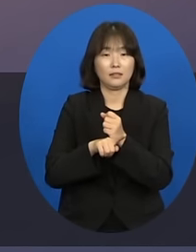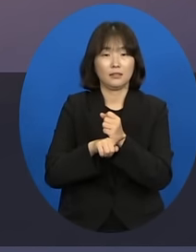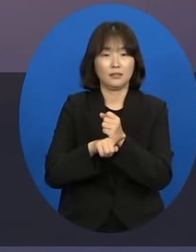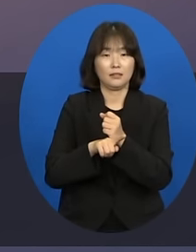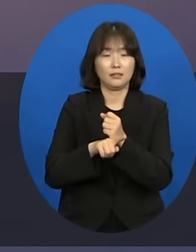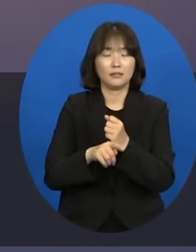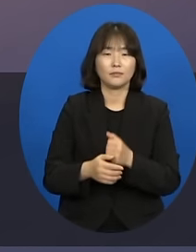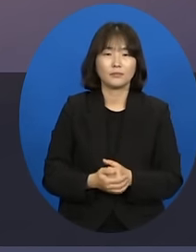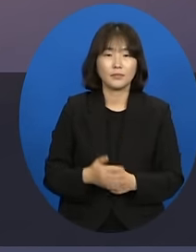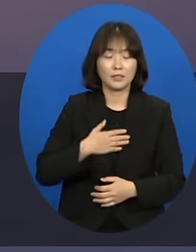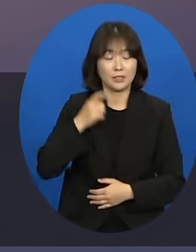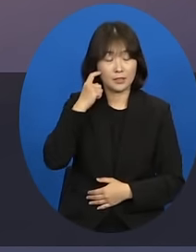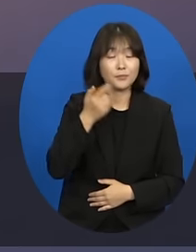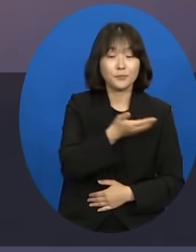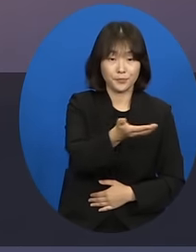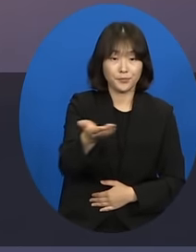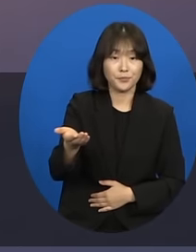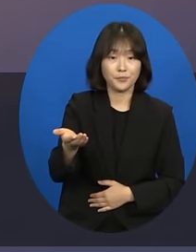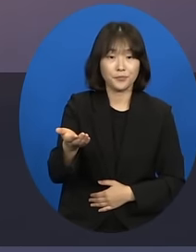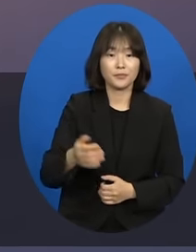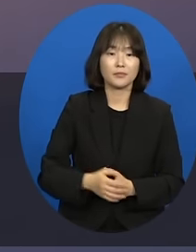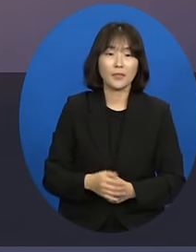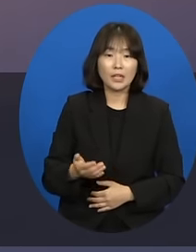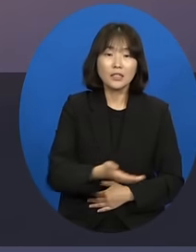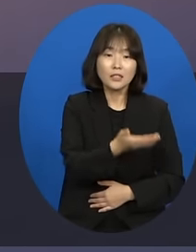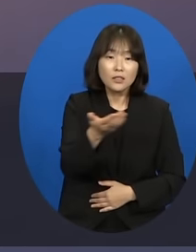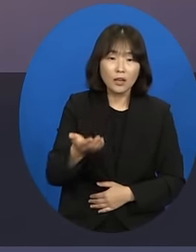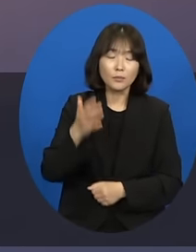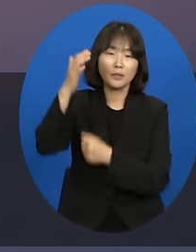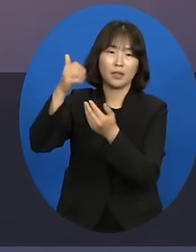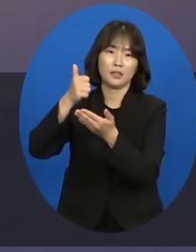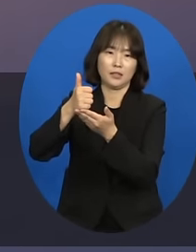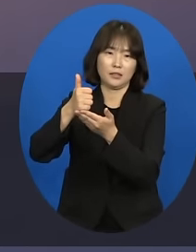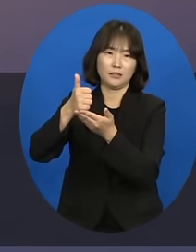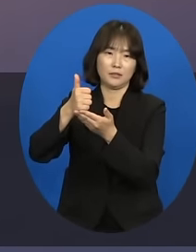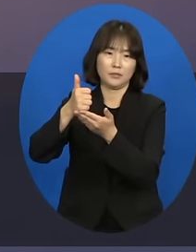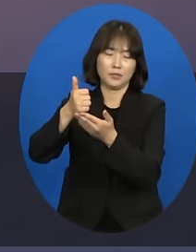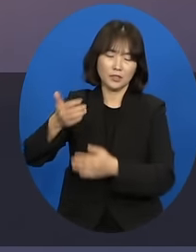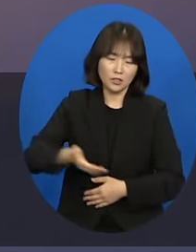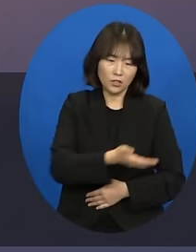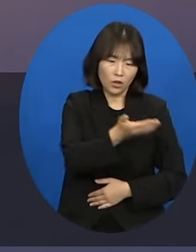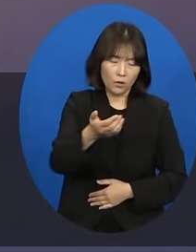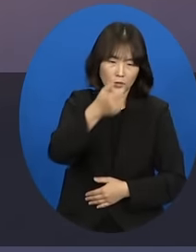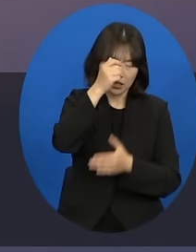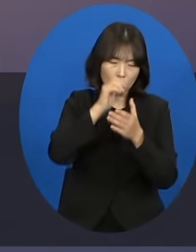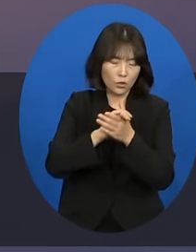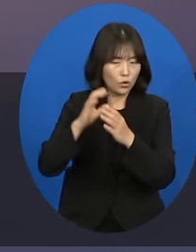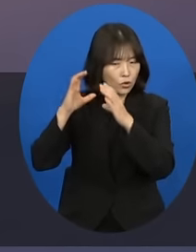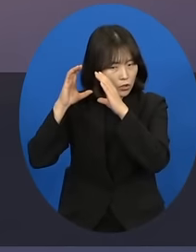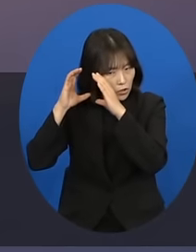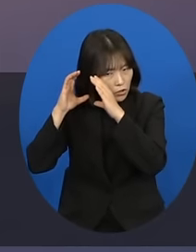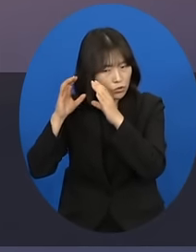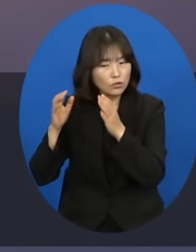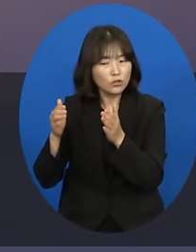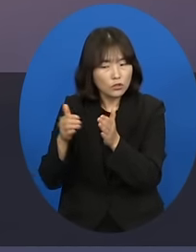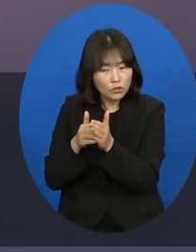제가 질문 드리겠습니다. 여러분, 하나님이 여러분의 기도를 들어주셨으면